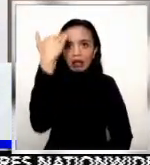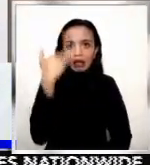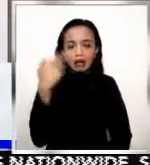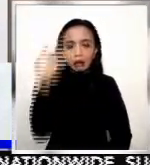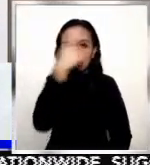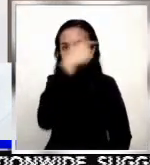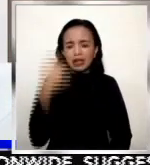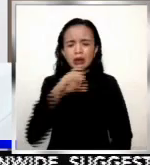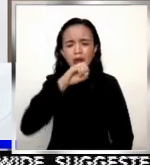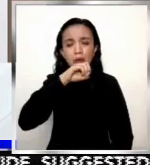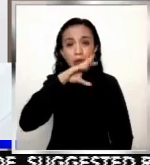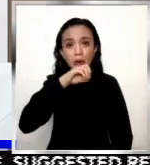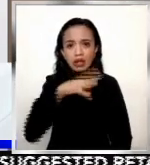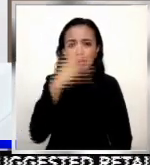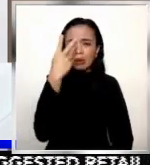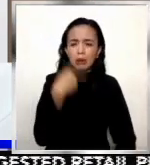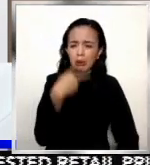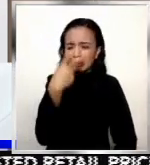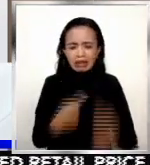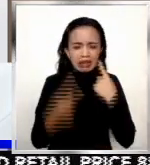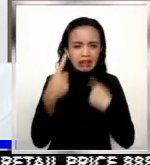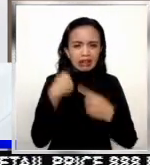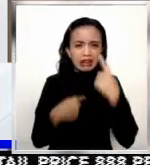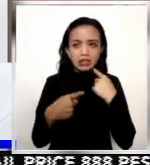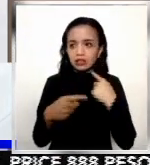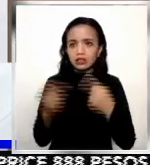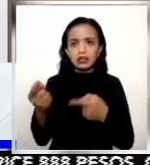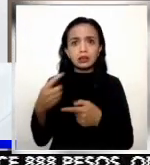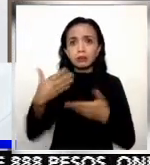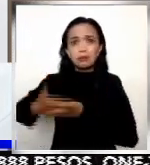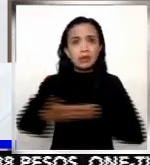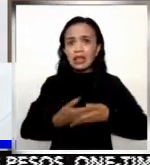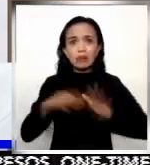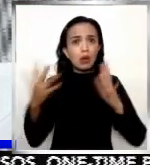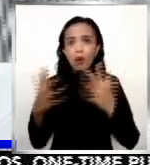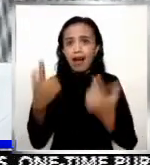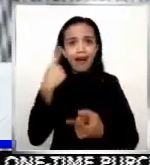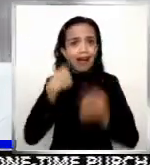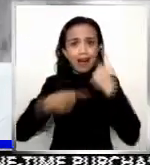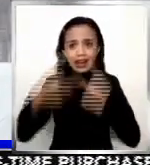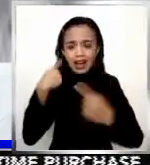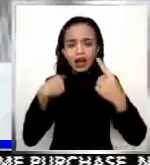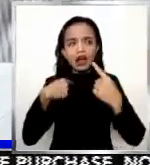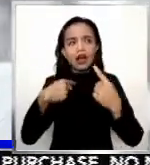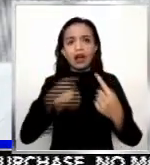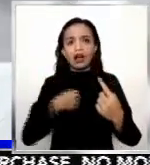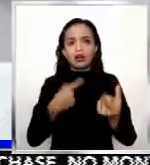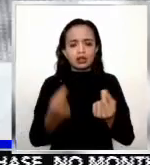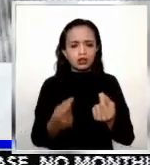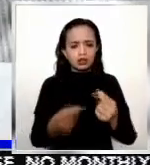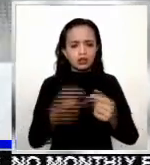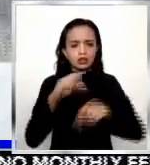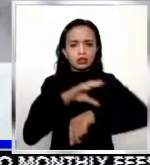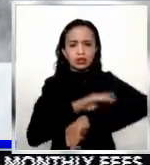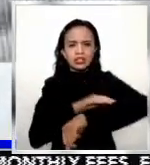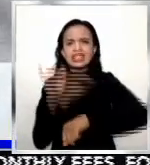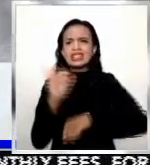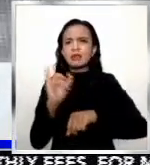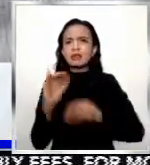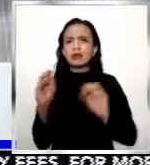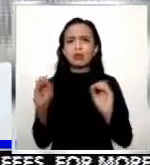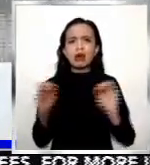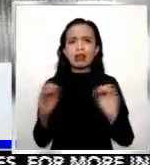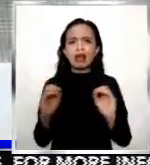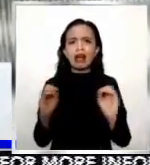kasi nga hindi umiiyak si baby. Di inano ko po yung talampakan niya tapos yung parang wala pa rin